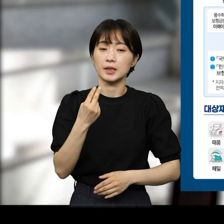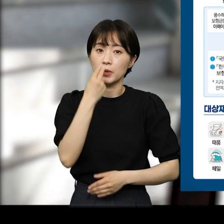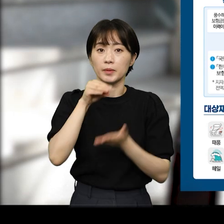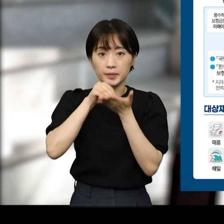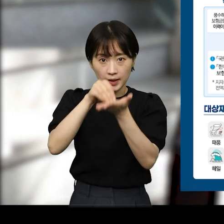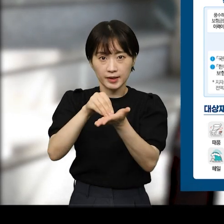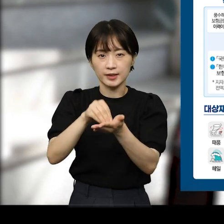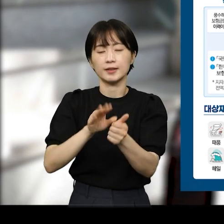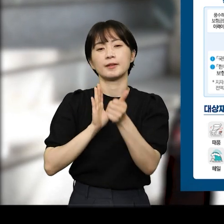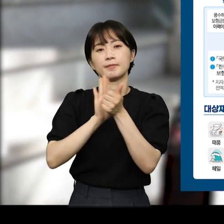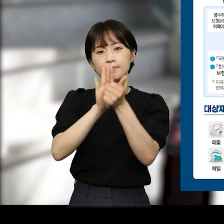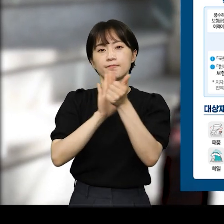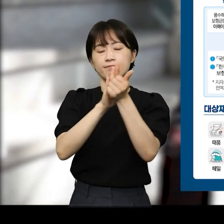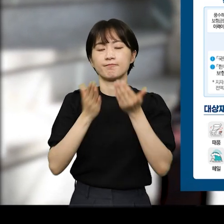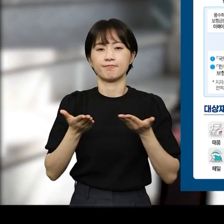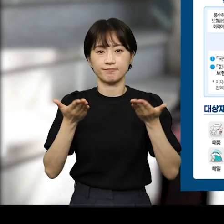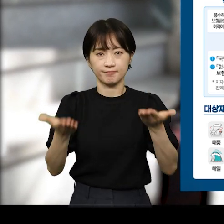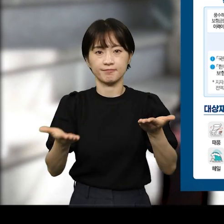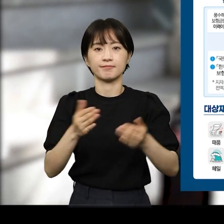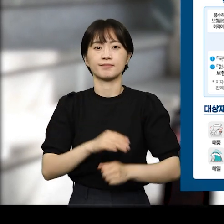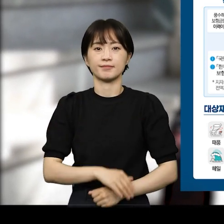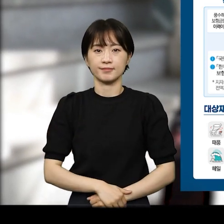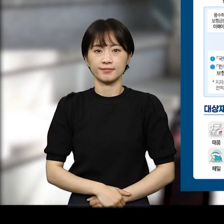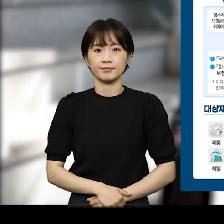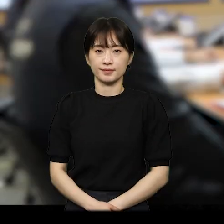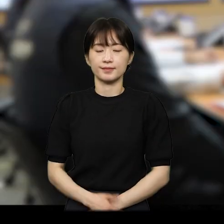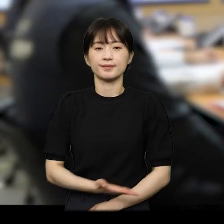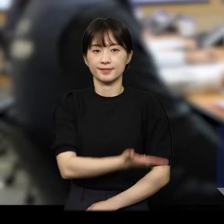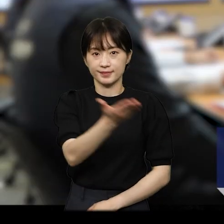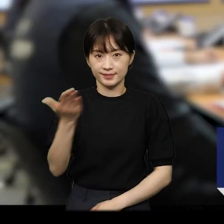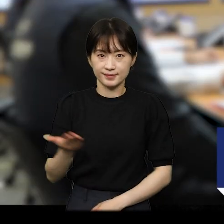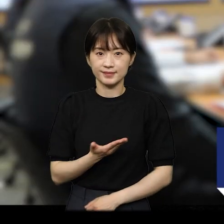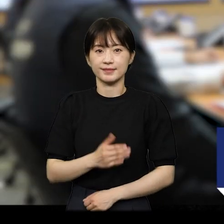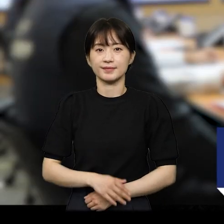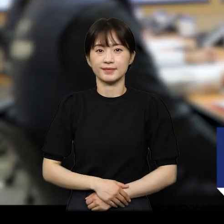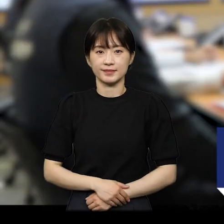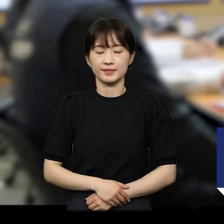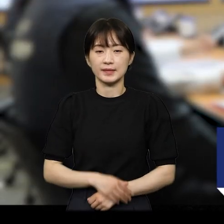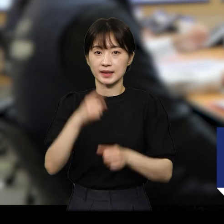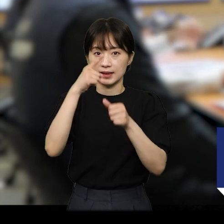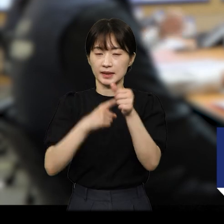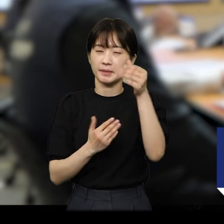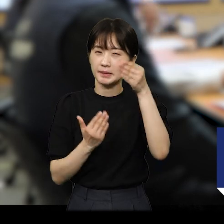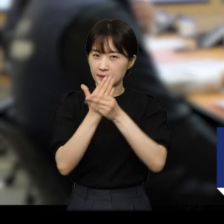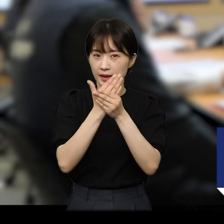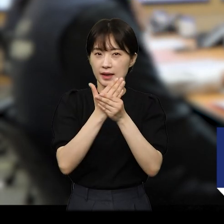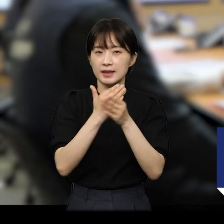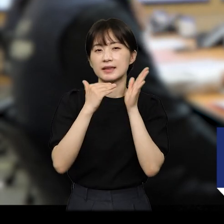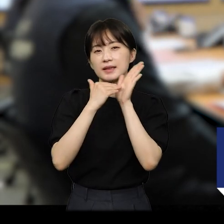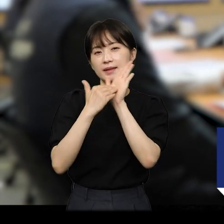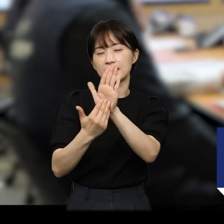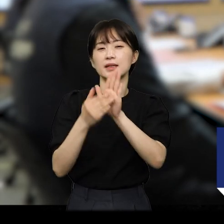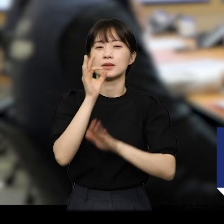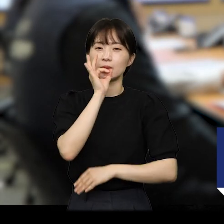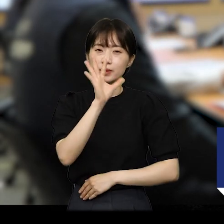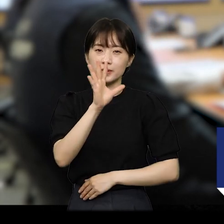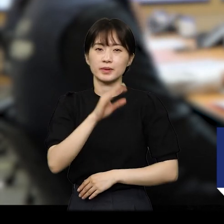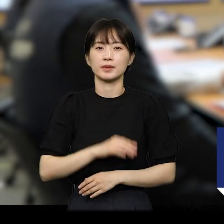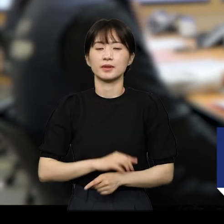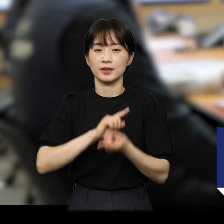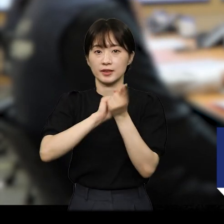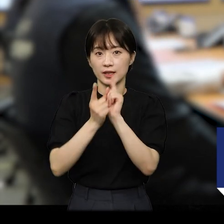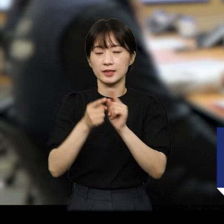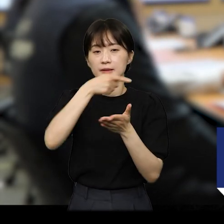있는 풍수의 보험 가입을 도와드립니다. 국민 여러분, 자연재해를 막을 수는